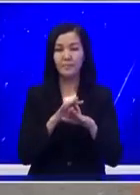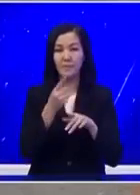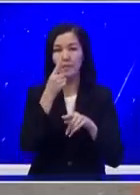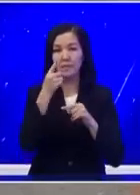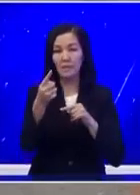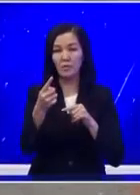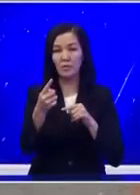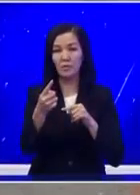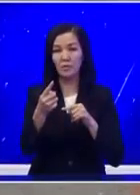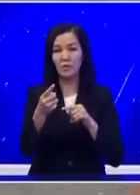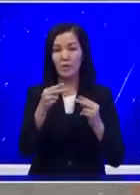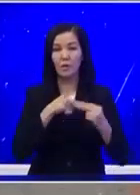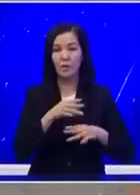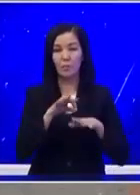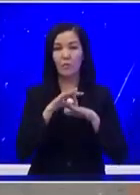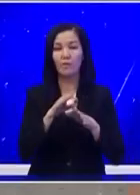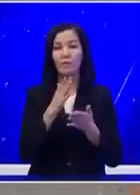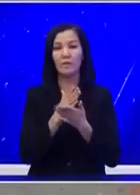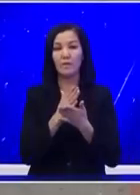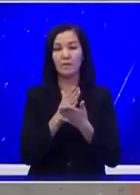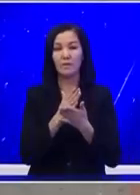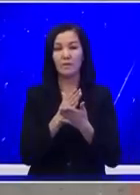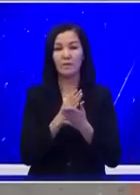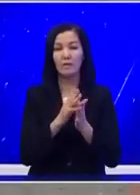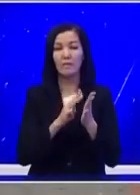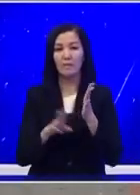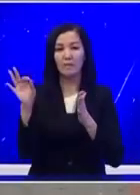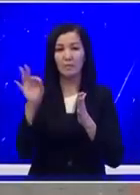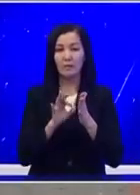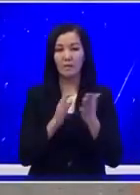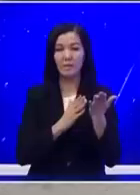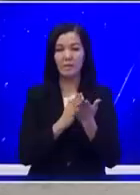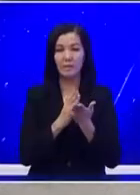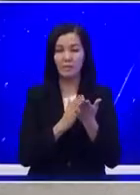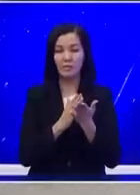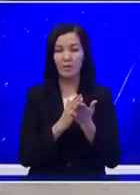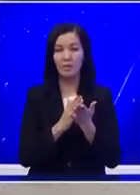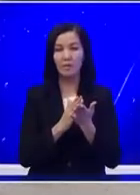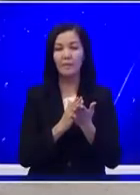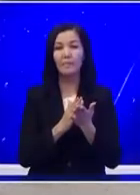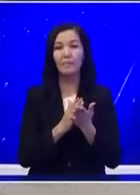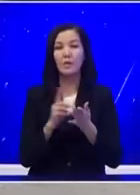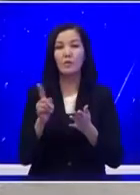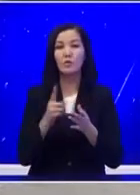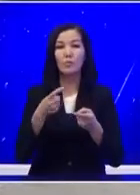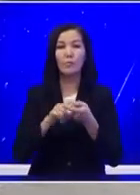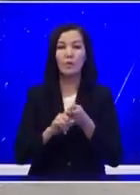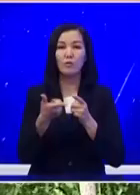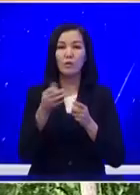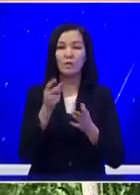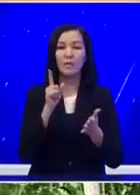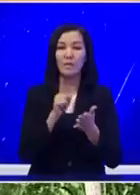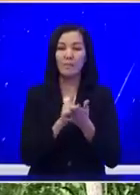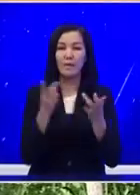дистанционную работу порядка 80% сотрудников. Стоит отметить, чтобы подключить газ, необходимо